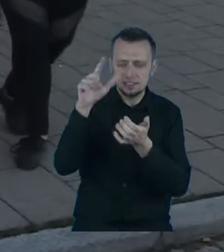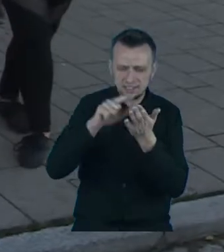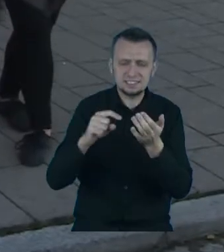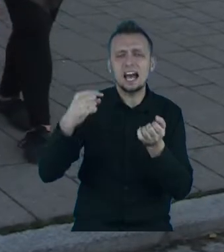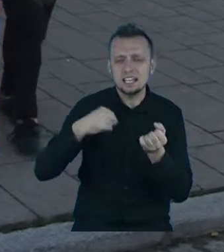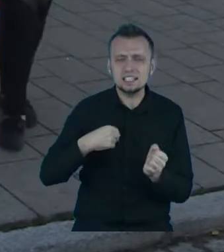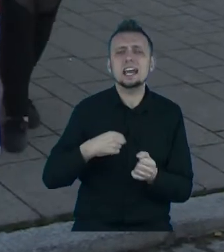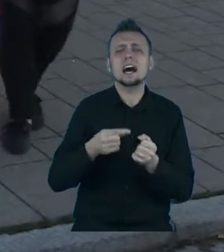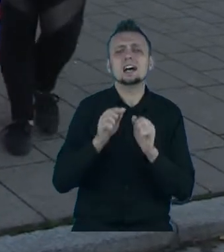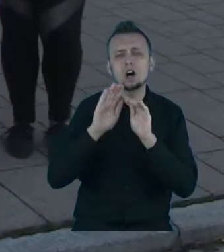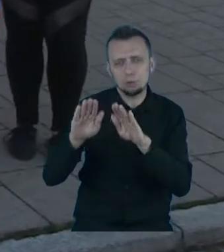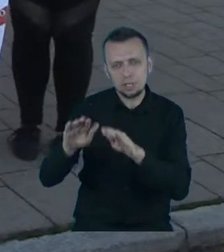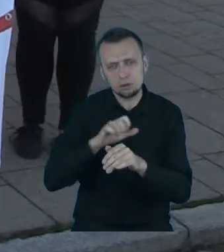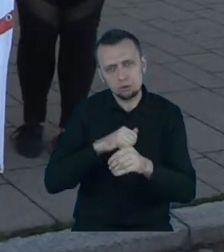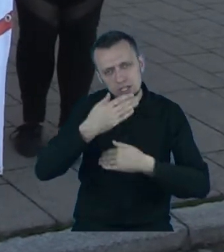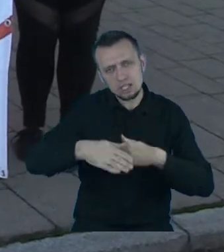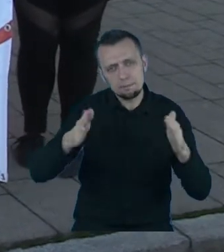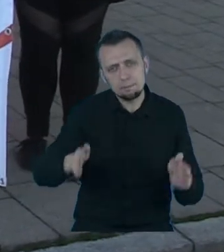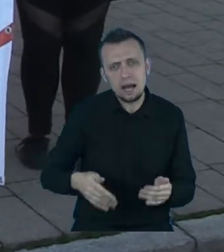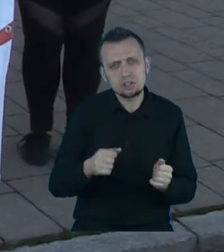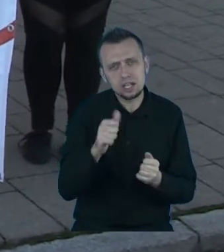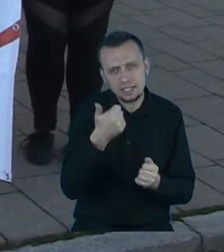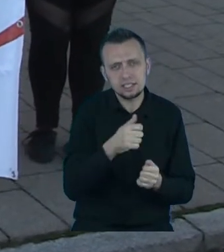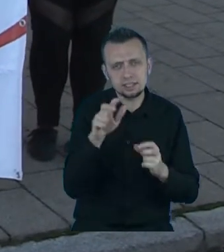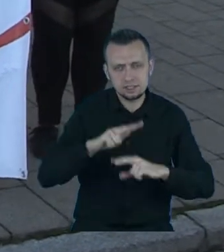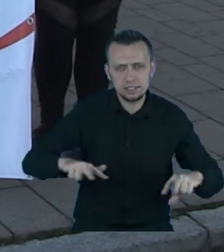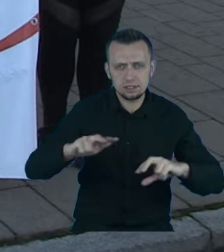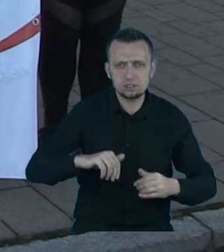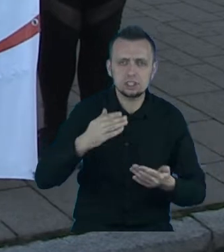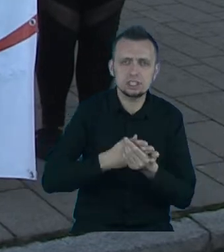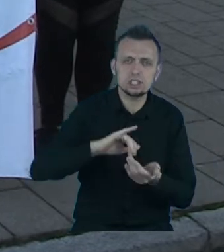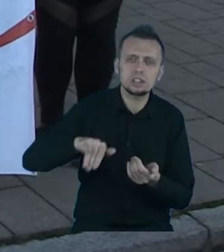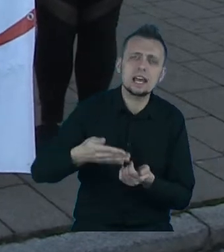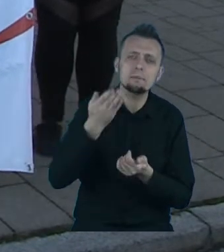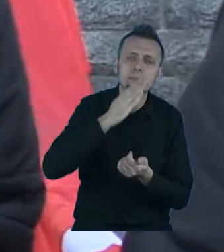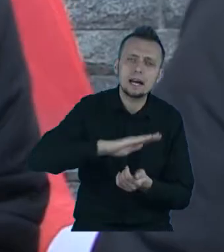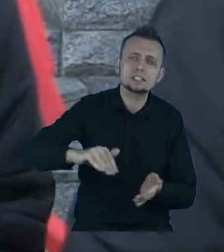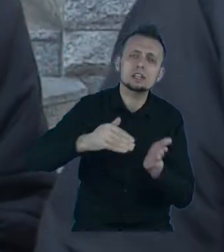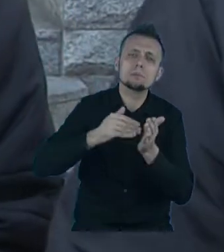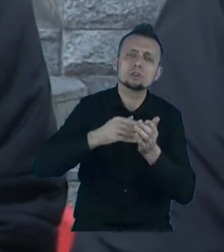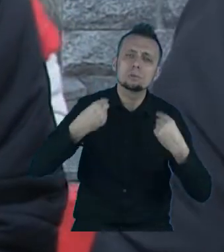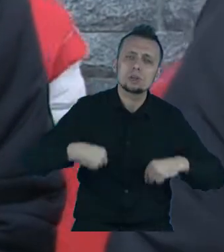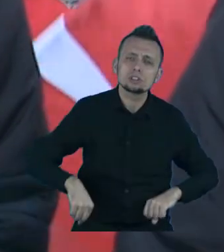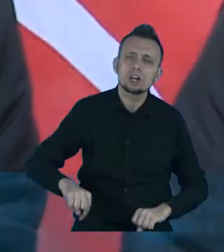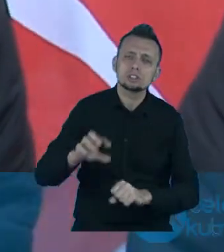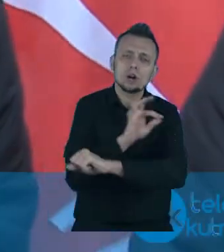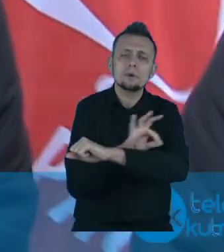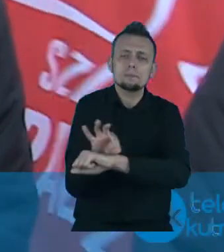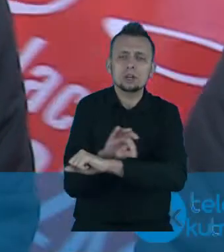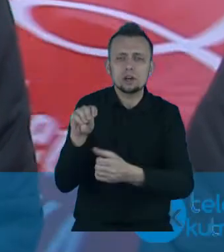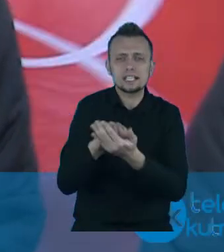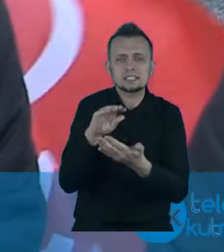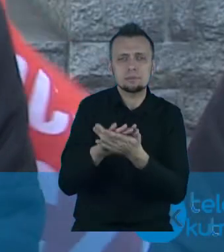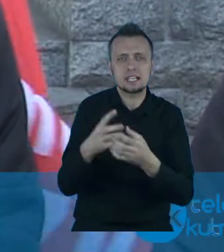bazie przeszły szczegółową weryfikację. Tylko najbardziej potrzebujący zakwalifikowali się do projektu. Zapraszamy naszych